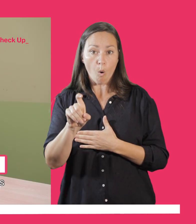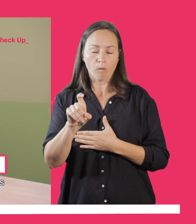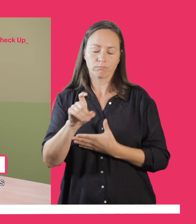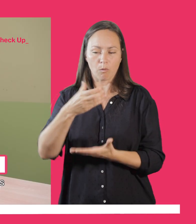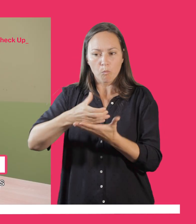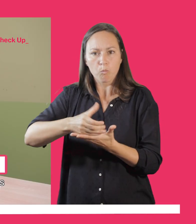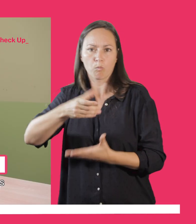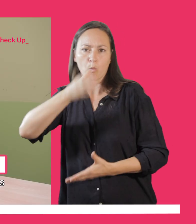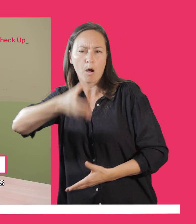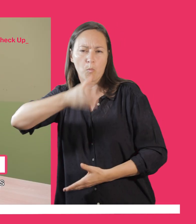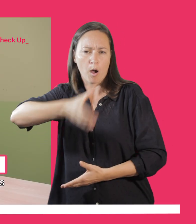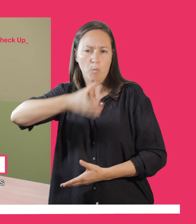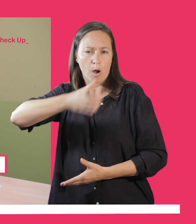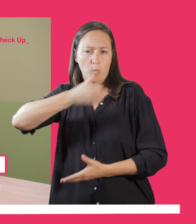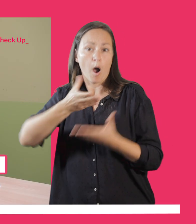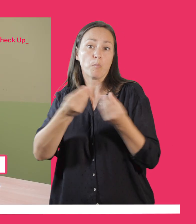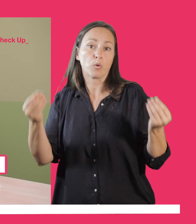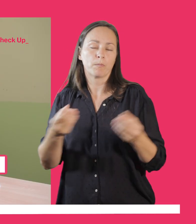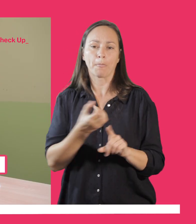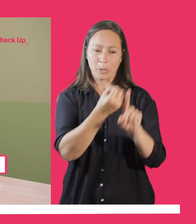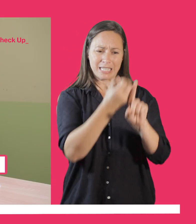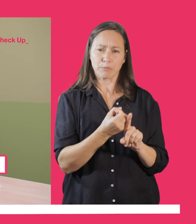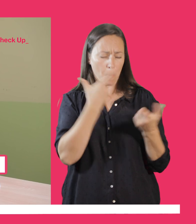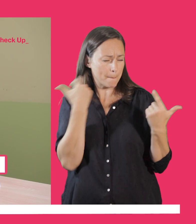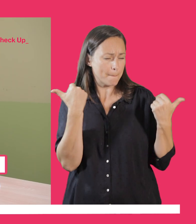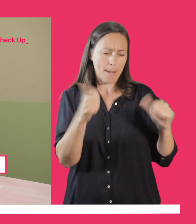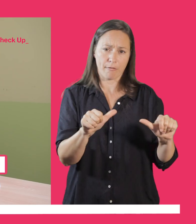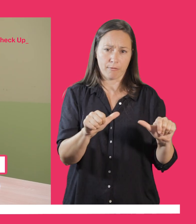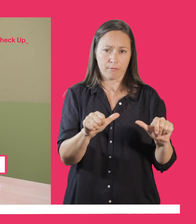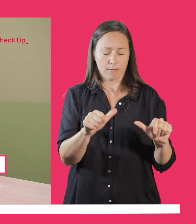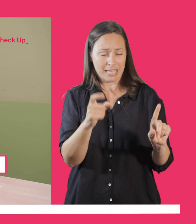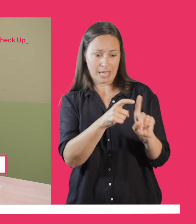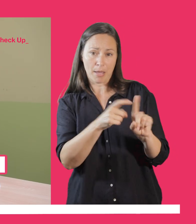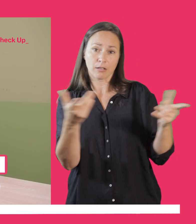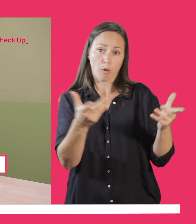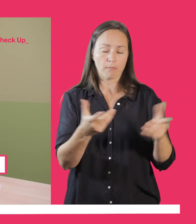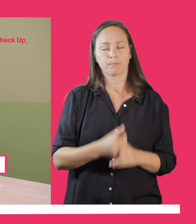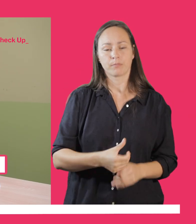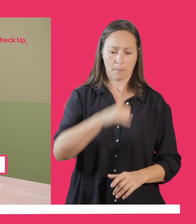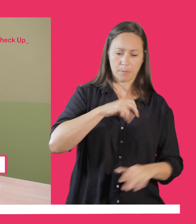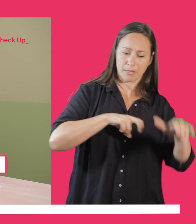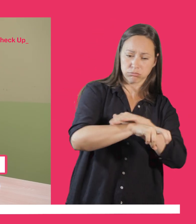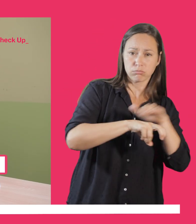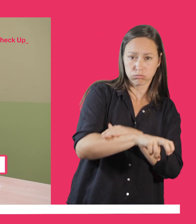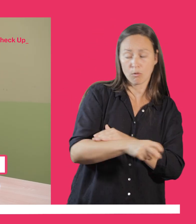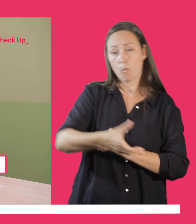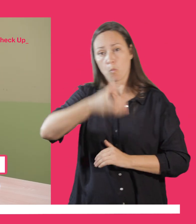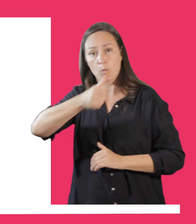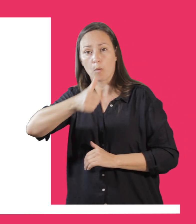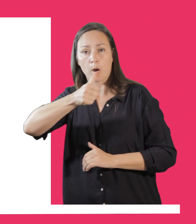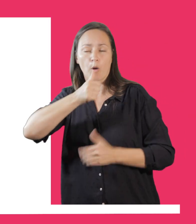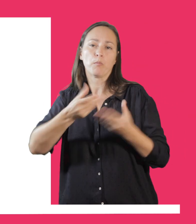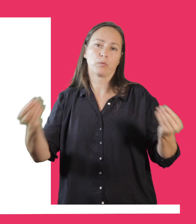d'eau dans les urines, vont beaucoup boire. Donc vraiment, les signes qui orientent vers un diabète, c'est faire beaucoup pipi et beaucoup